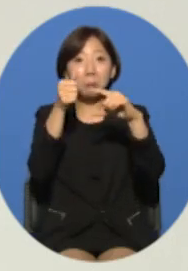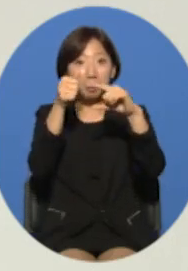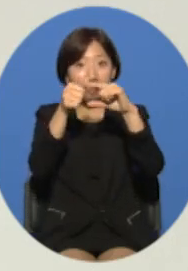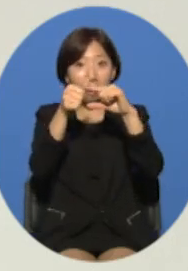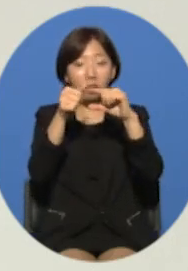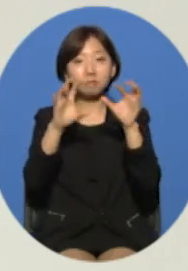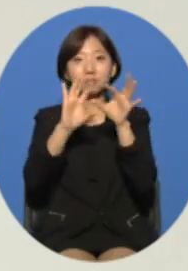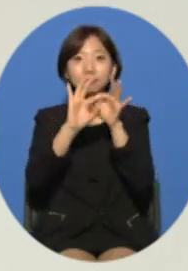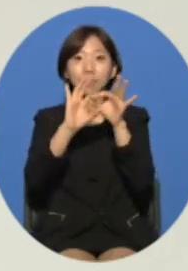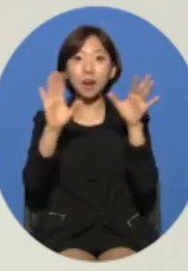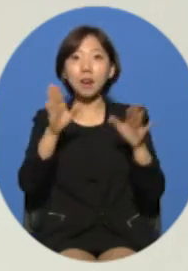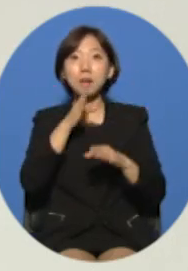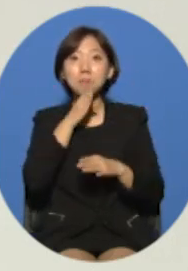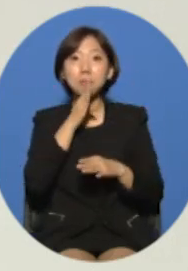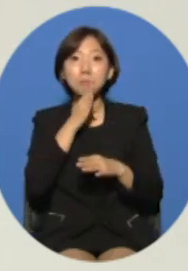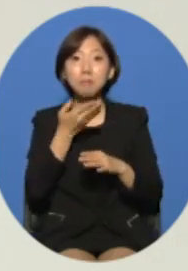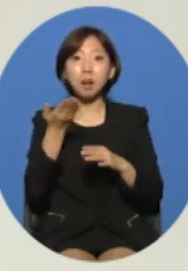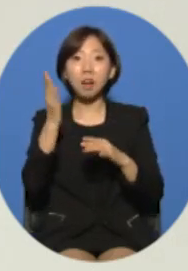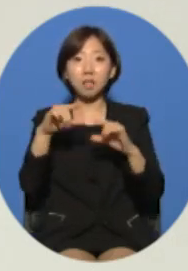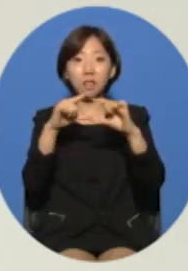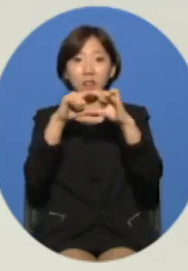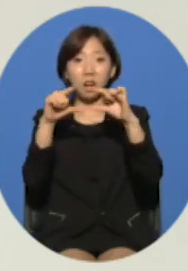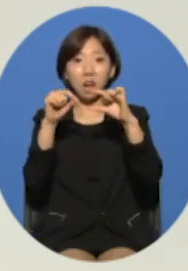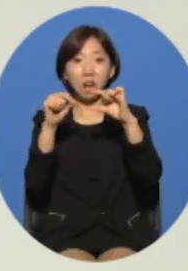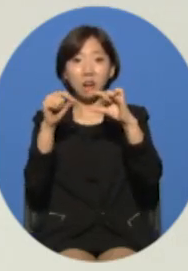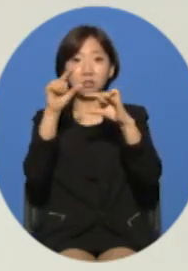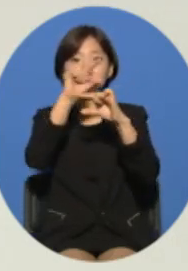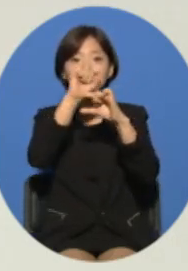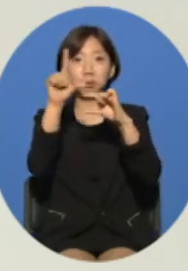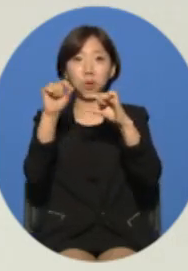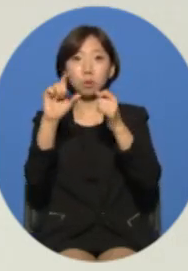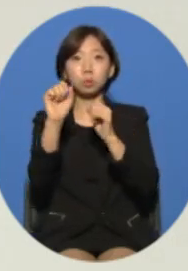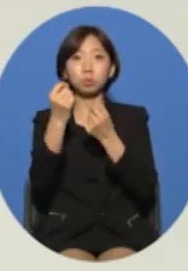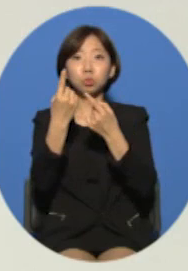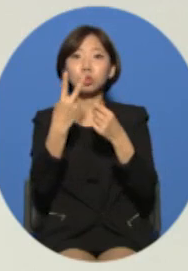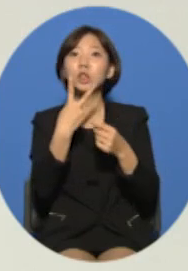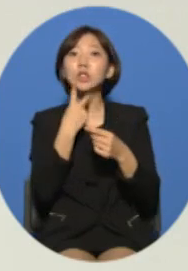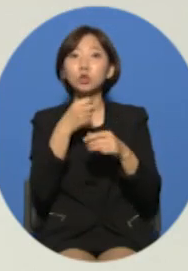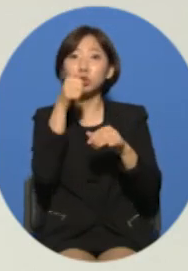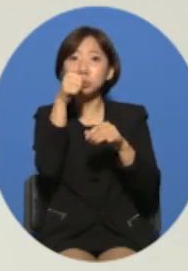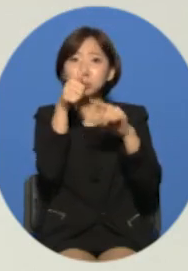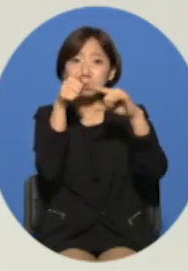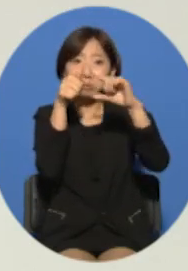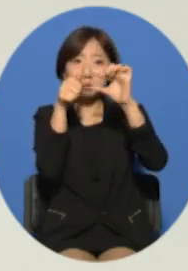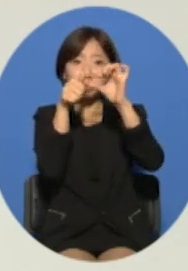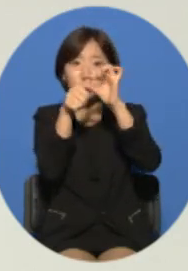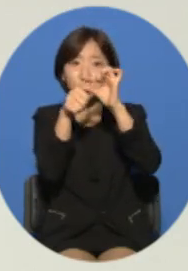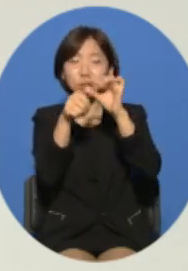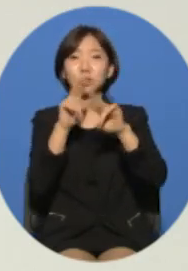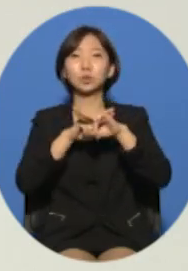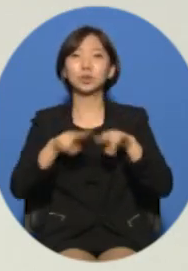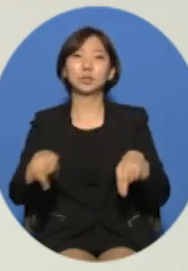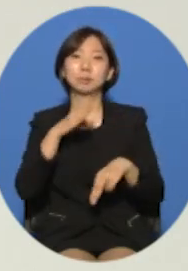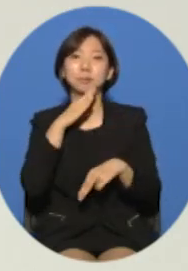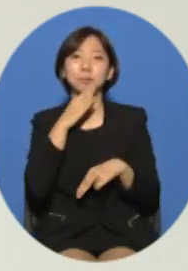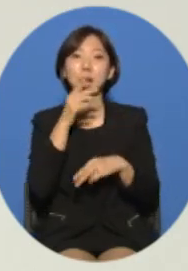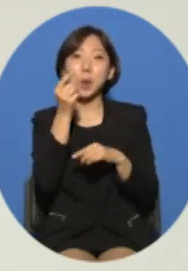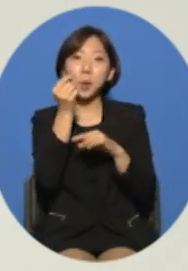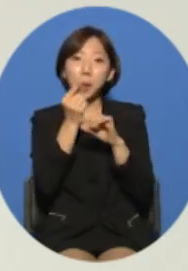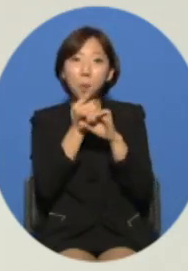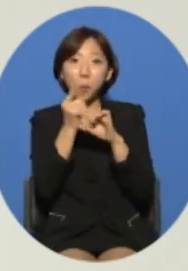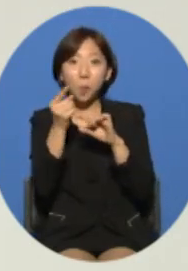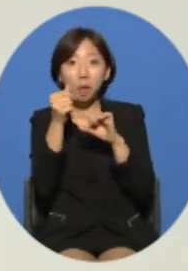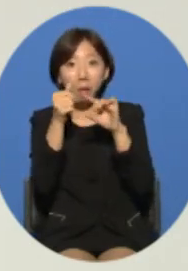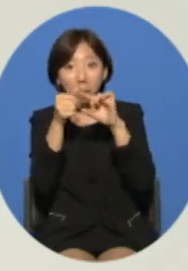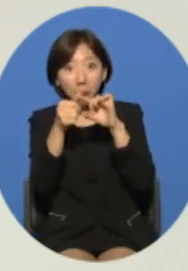예. 관계없는데 그 칸을 넘어서 네. 다른 후보자한테 찍는 것은 무효지만 네네. 그 조금 벗어나는 건 괜찮으니까 예. 그것을